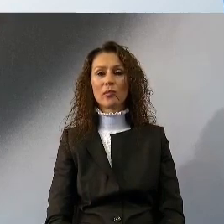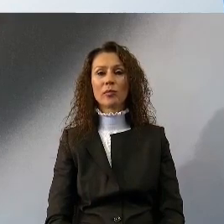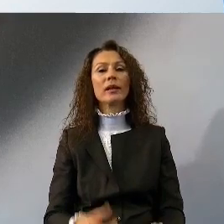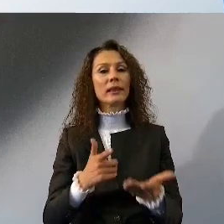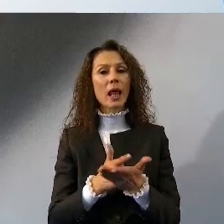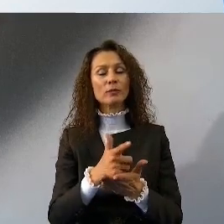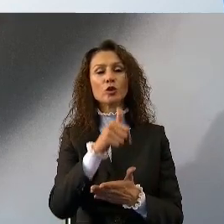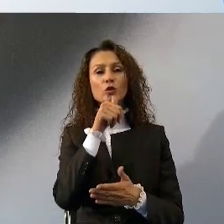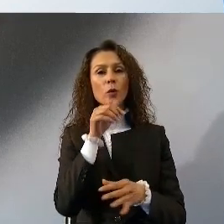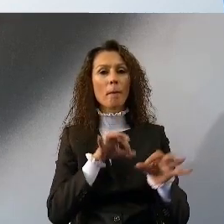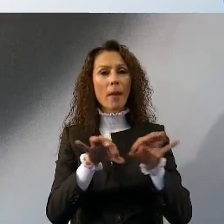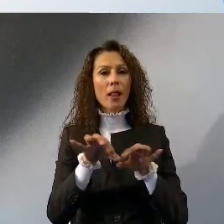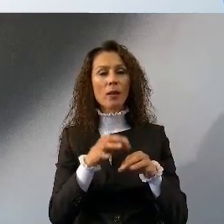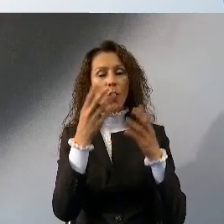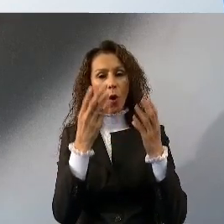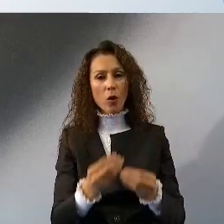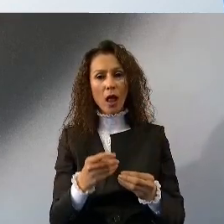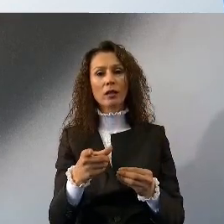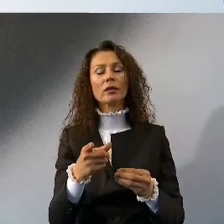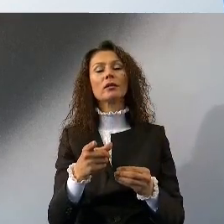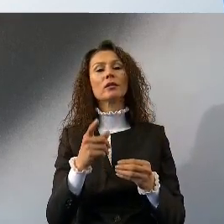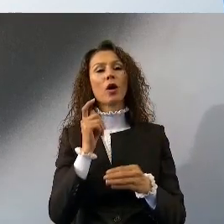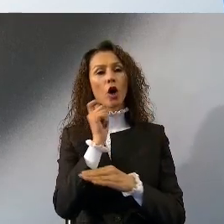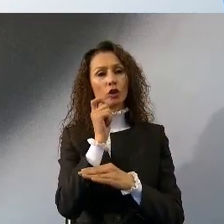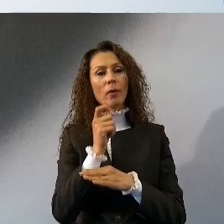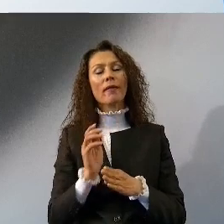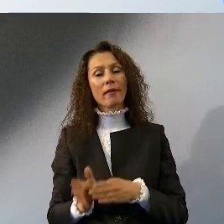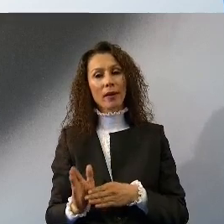tarımsal su planlaması konulu oturumumuza devam ediyoruz.